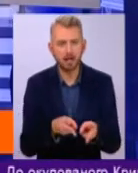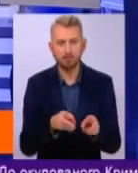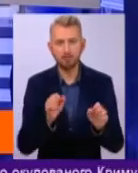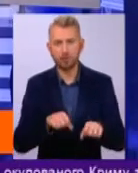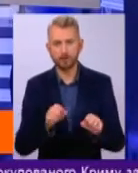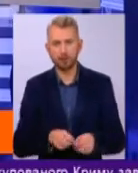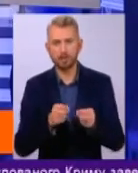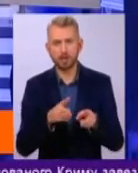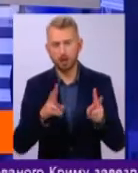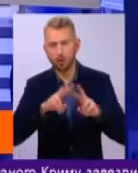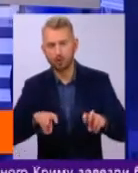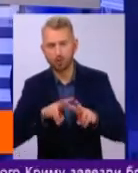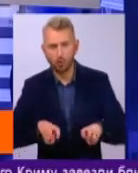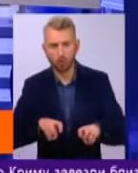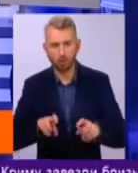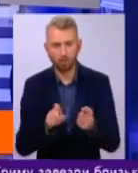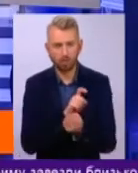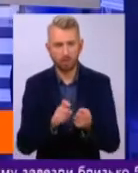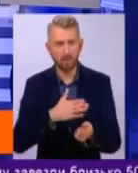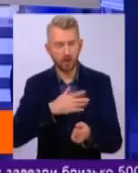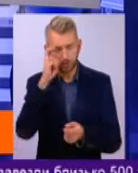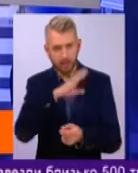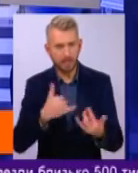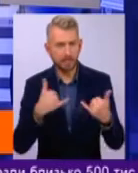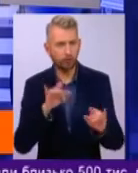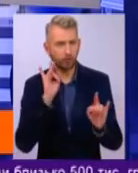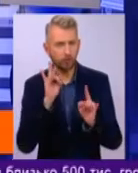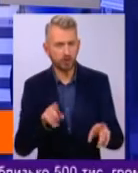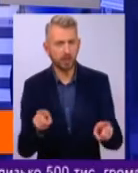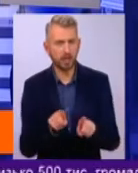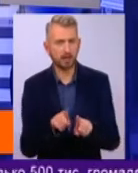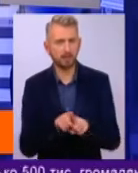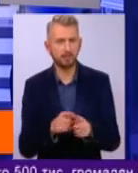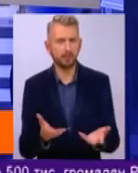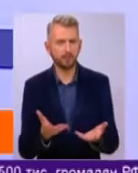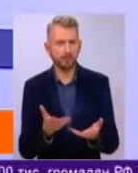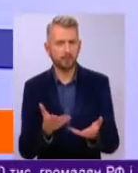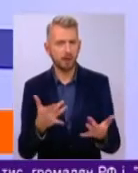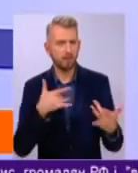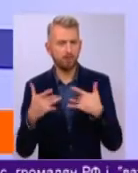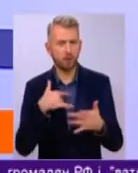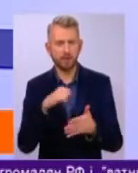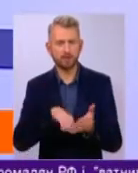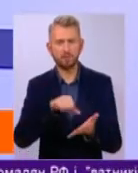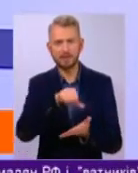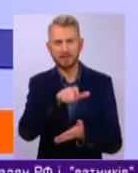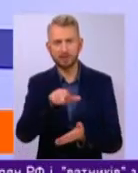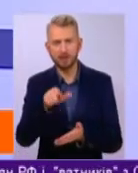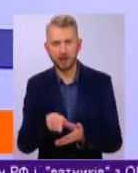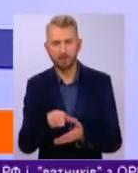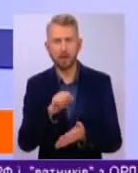можливості кримінальних розборок безпосередньо в нашій країні. Дивно звучить такий, знаєте, перформанс від представників,